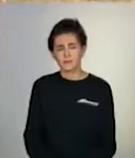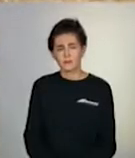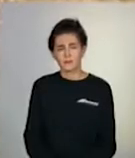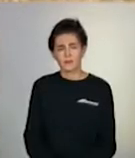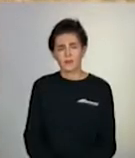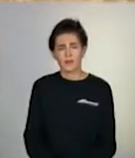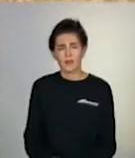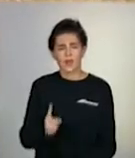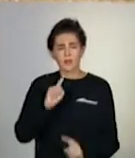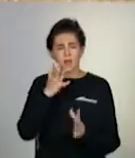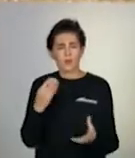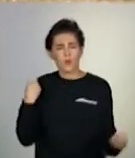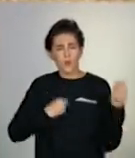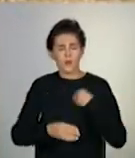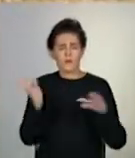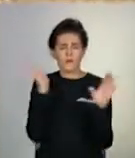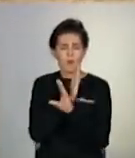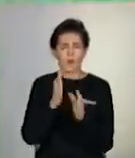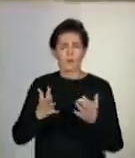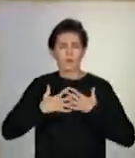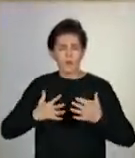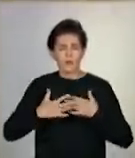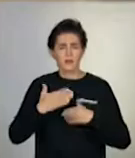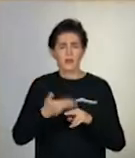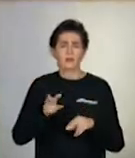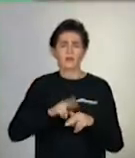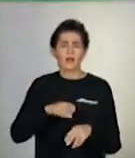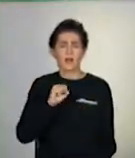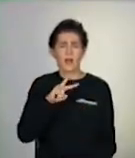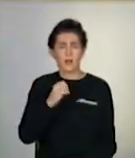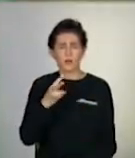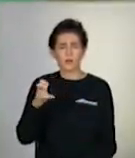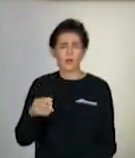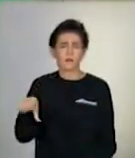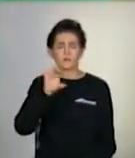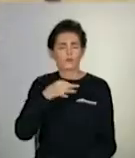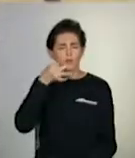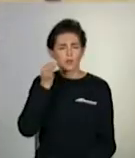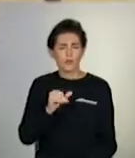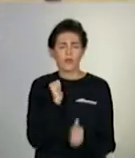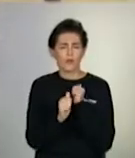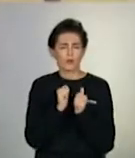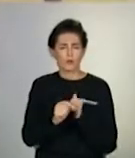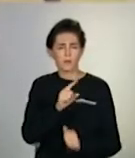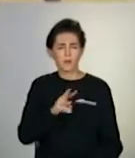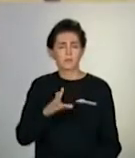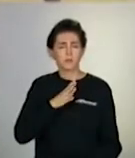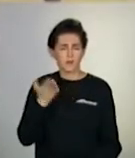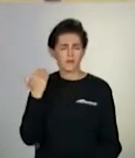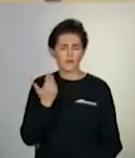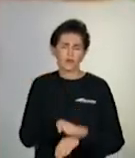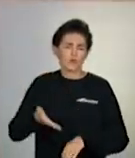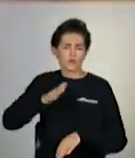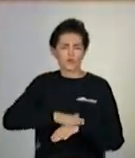Яскраві худі, прогулянки свіжим повітрям. Альона Литовченко насолоджується кожною прожитою хвилиною. Після тяжкої хвороби